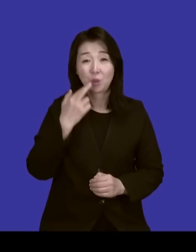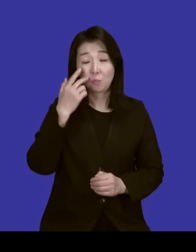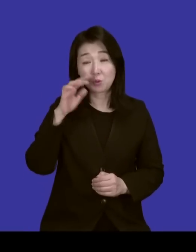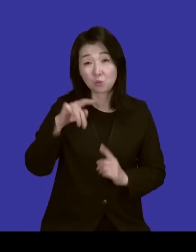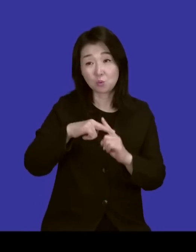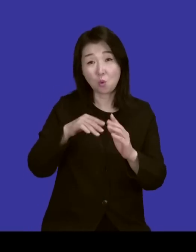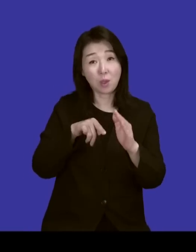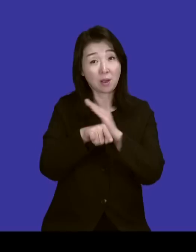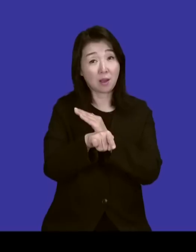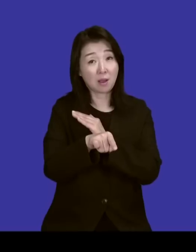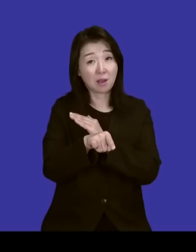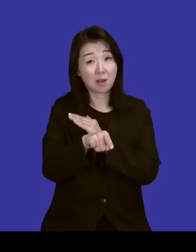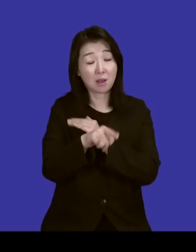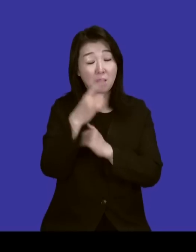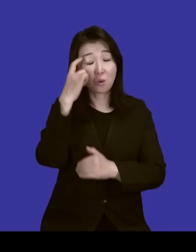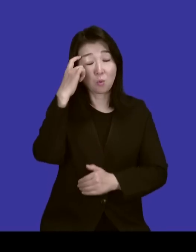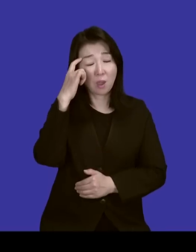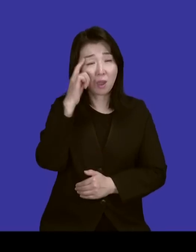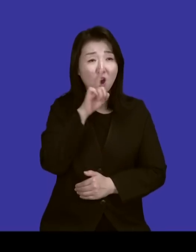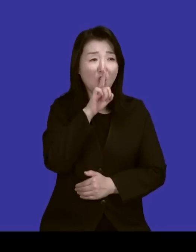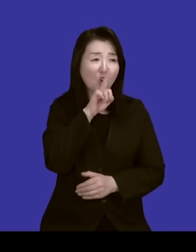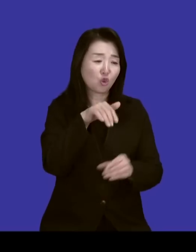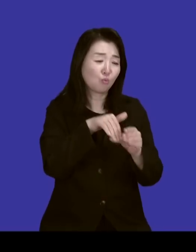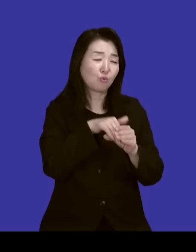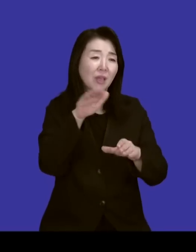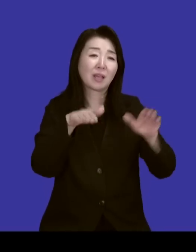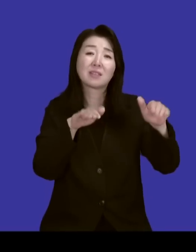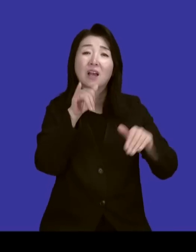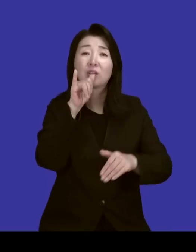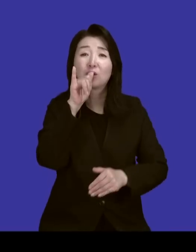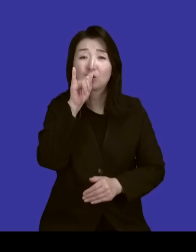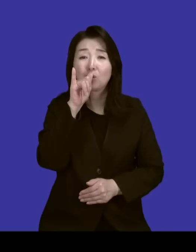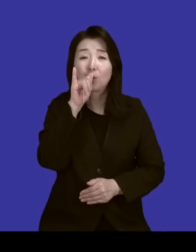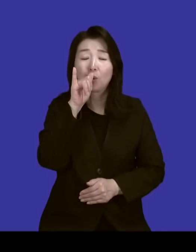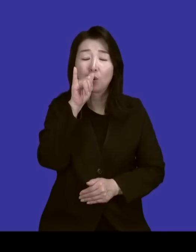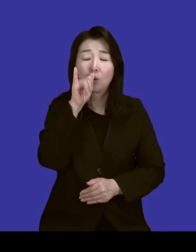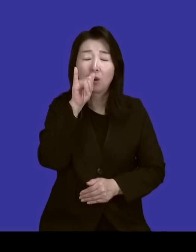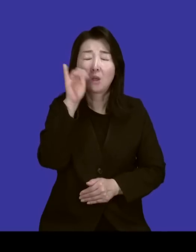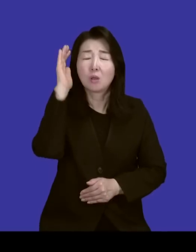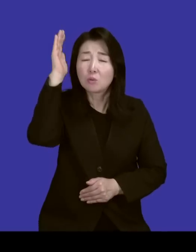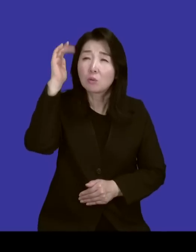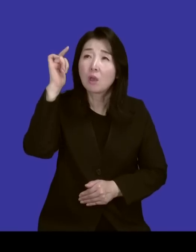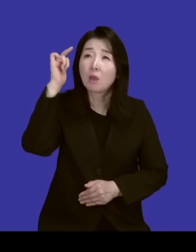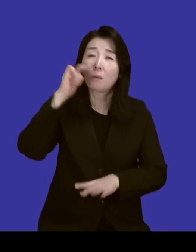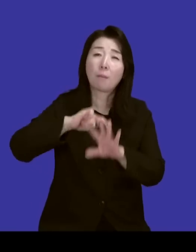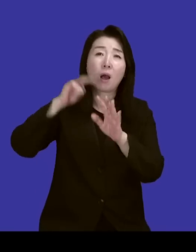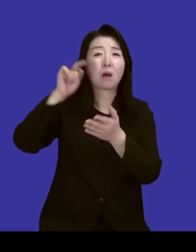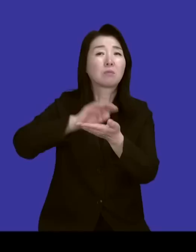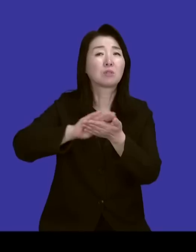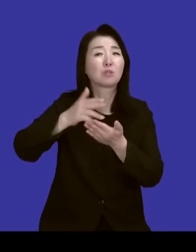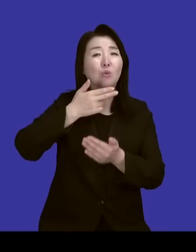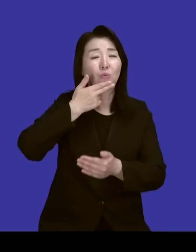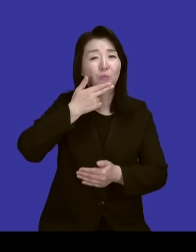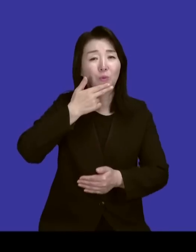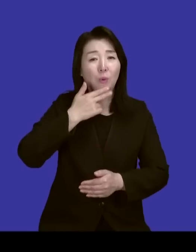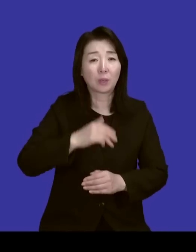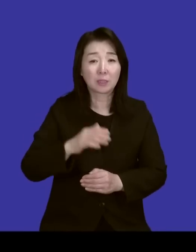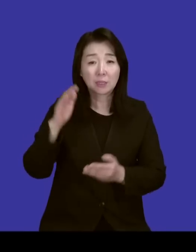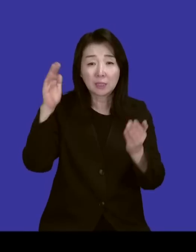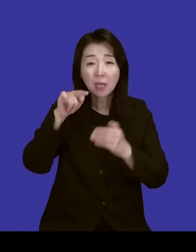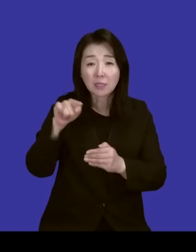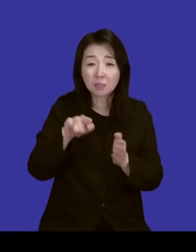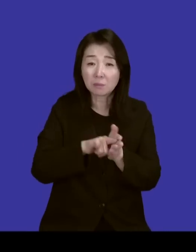교회 나가는데 아무래도 예. 언어와 문화의 차이, 예, 예. 설교 들어도 마음이 시원하지 않고 그렇죠. 이 학생들이